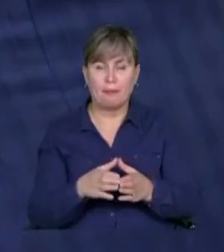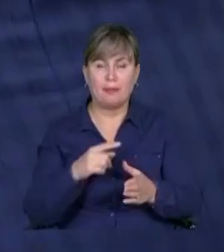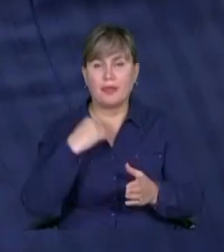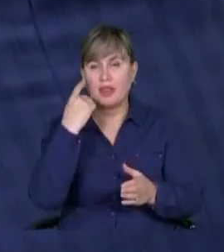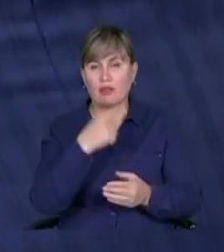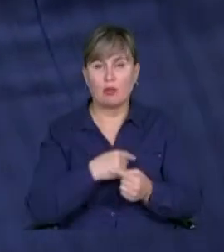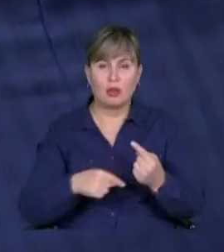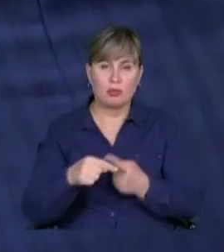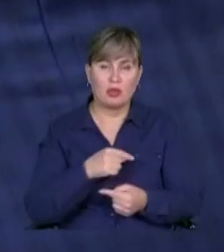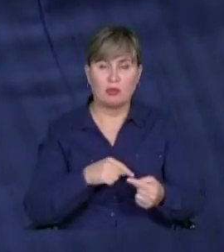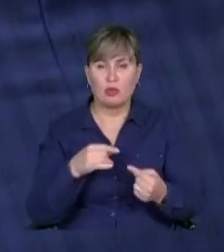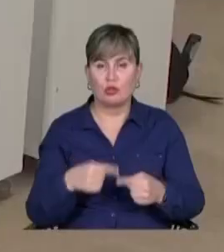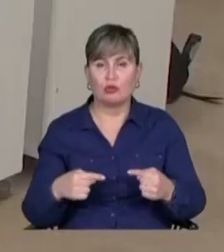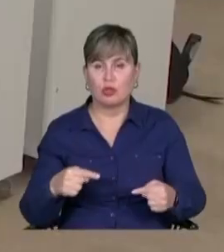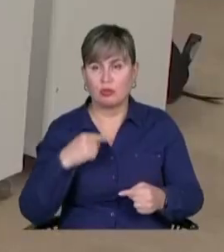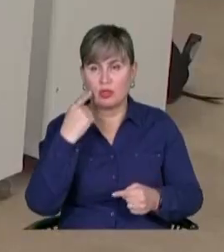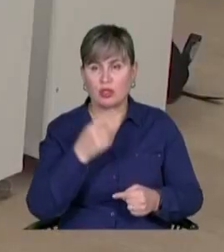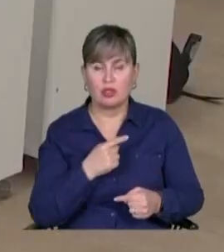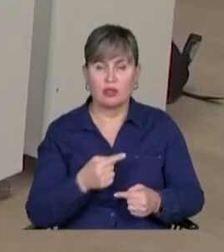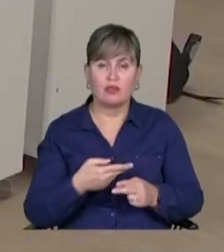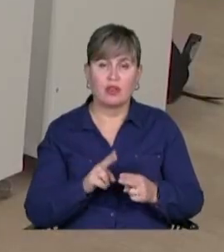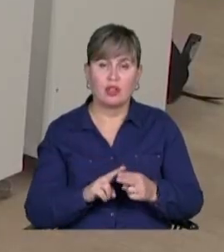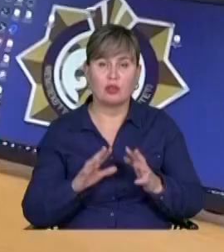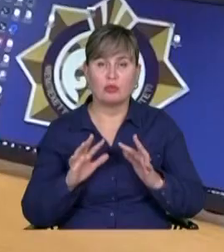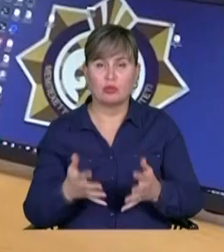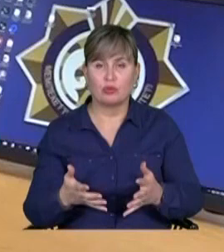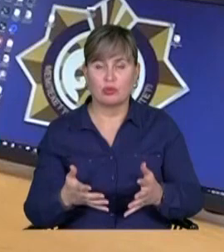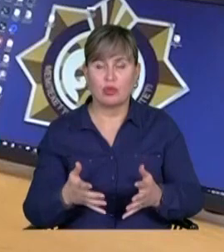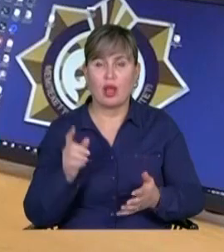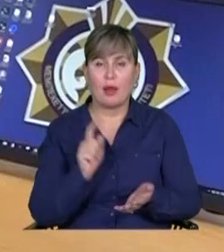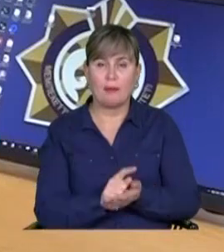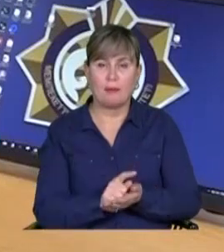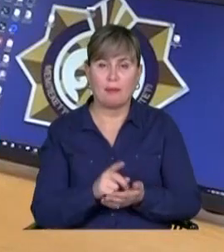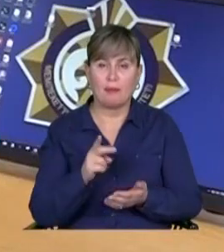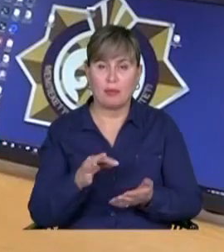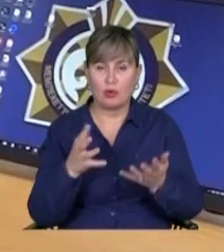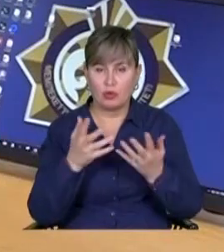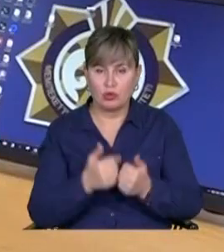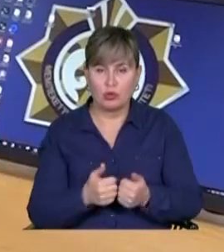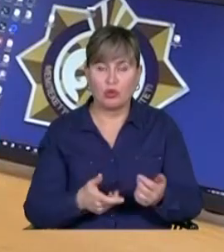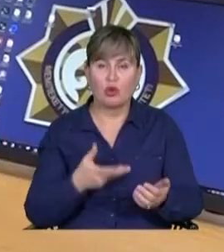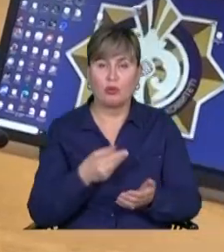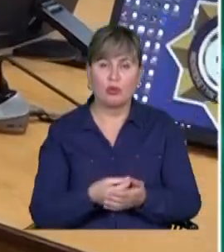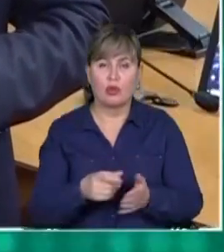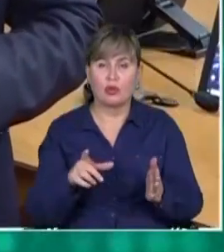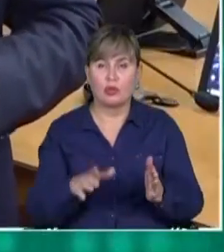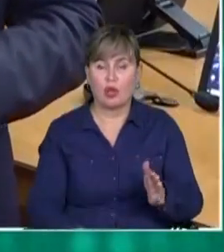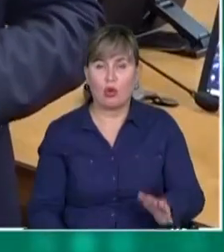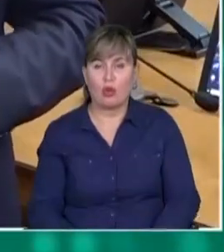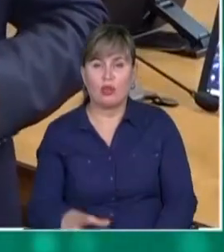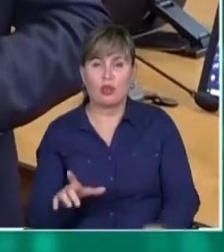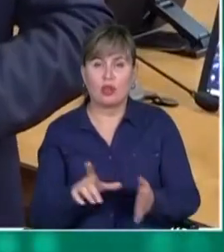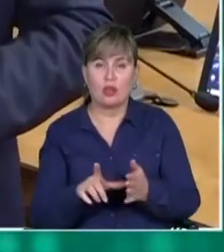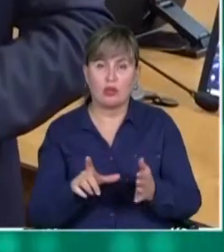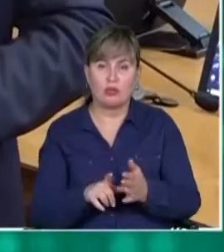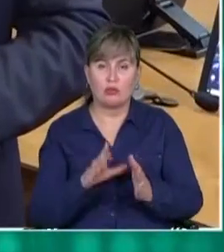индивидуальному предпринимателю и другим лицам, тогда в данном случае обязанность по исчислению уплате подоходного налога